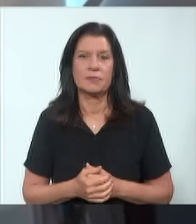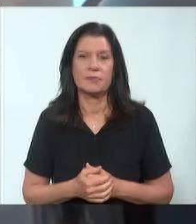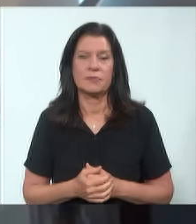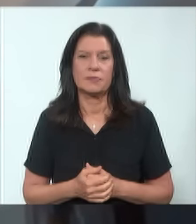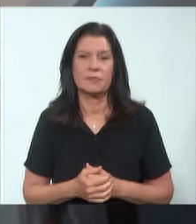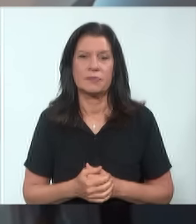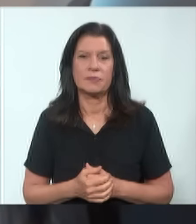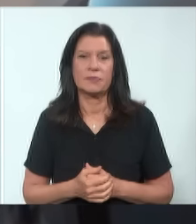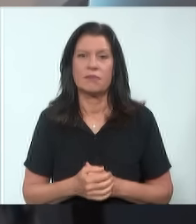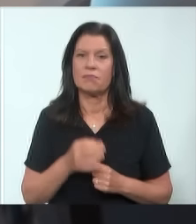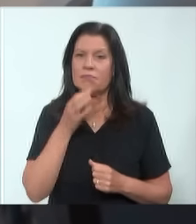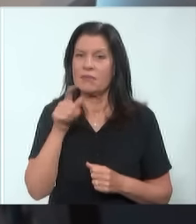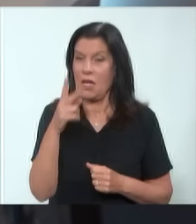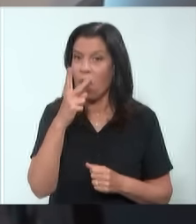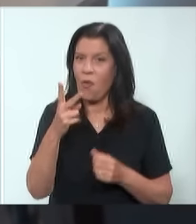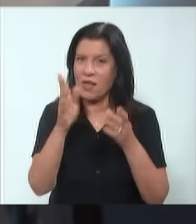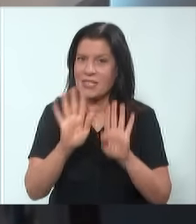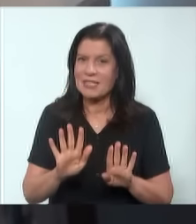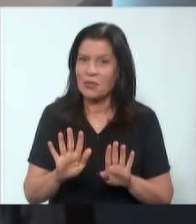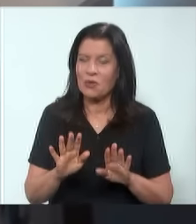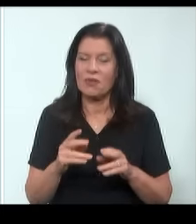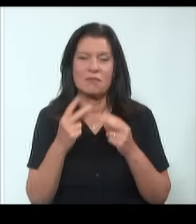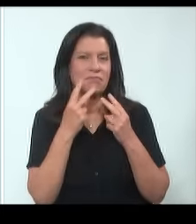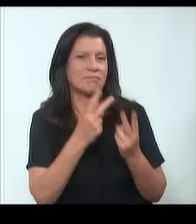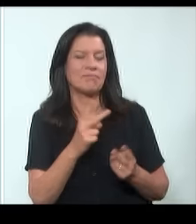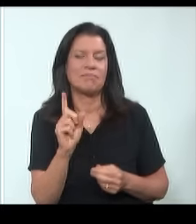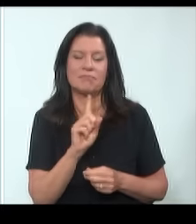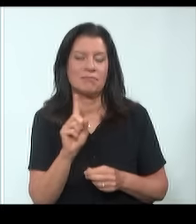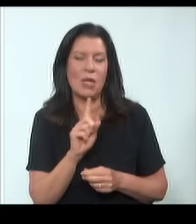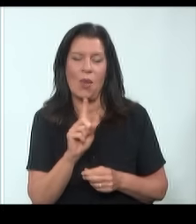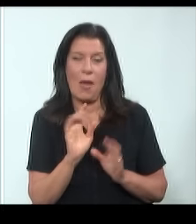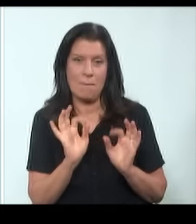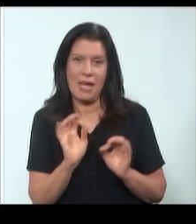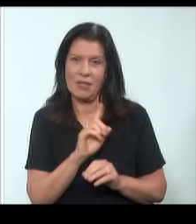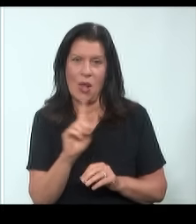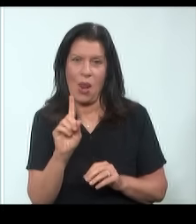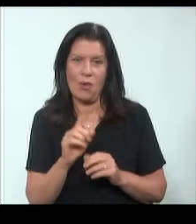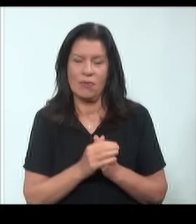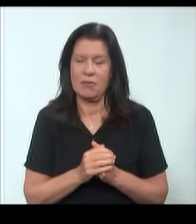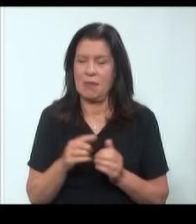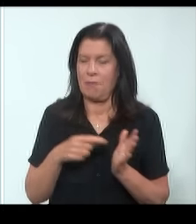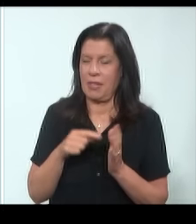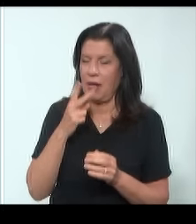ואת רואה את הסרטונים האלה? לא, האמת שלא. זה שם לי את זה מול הפרצוף.